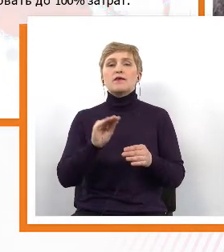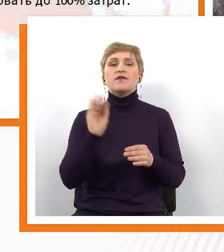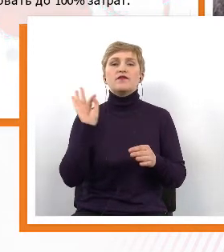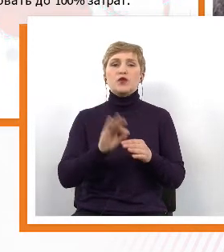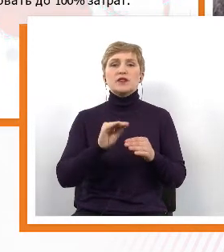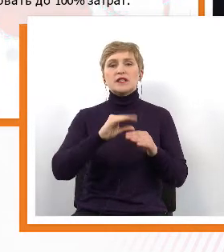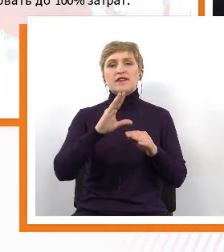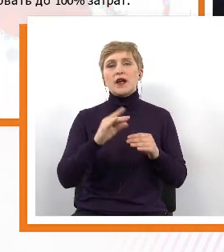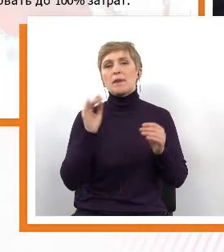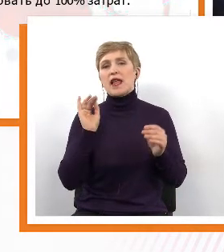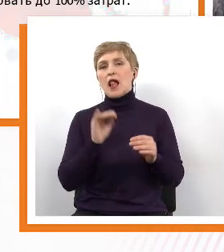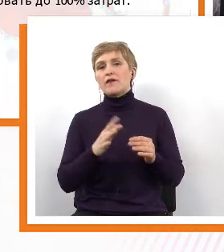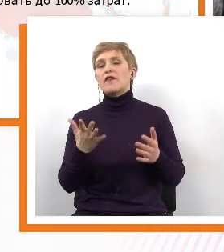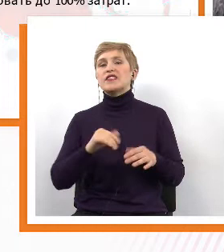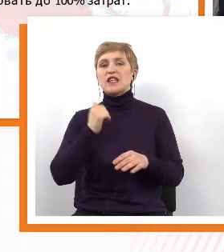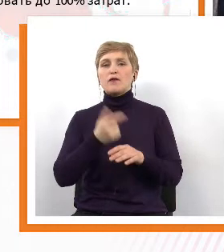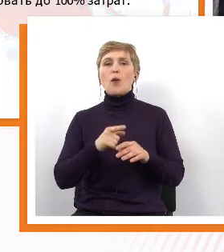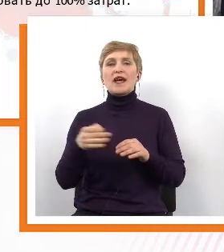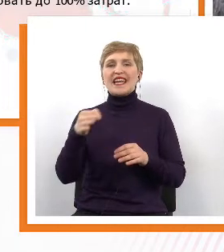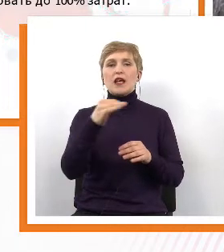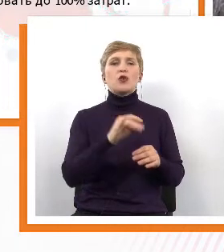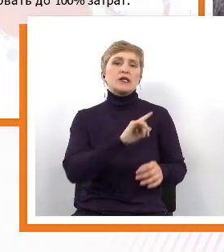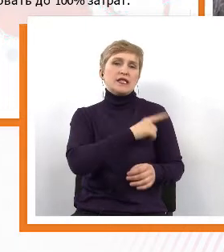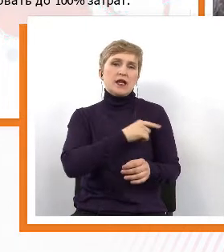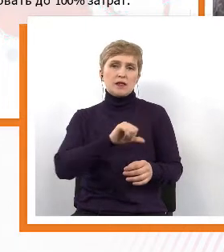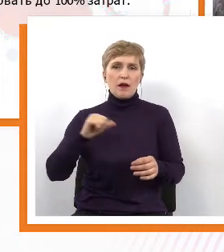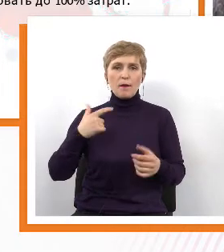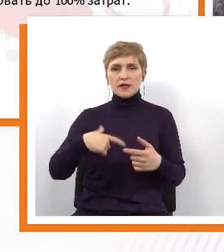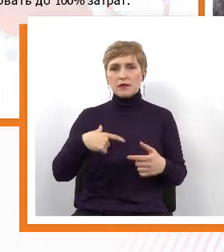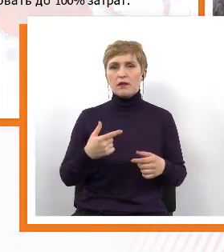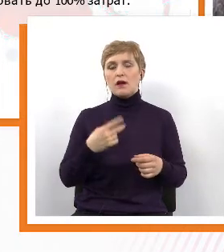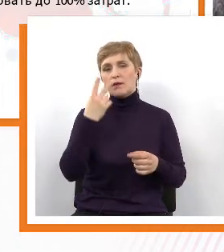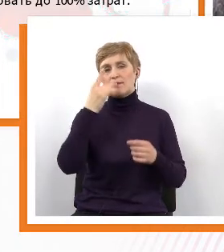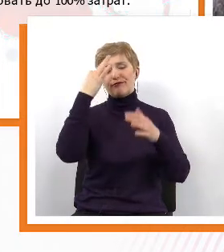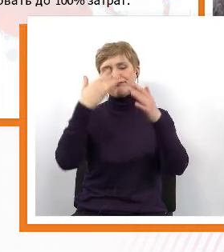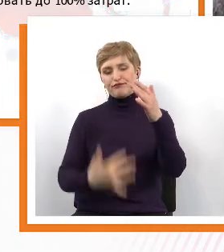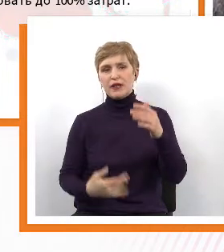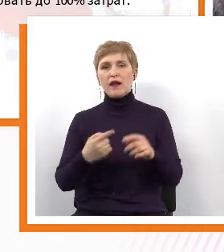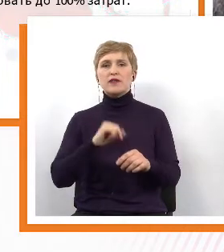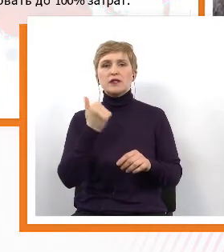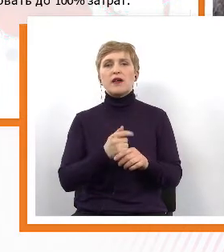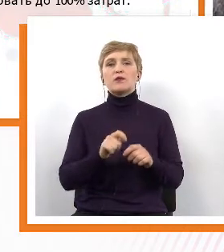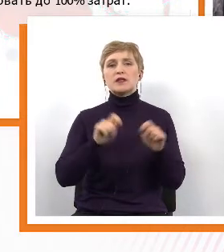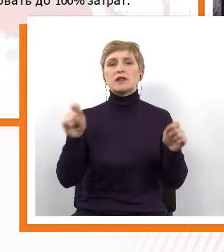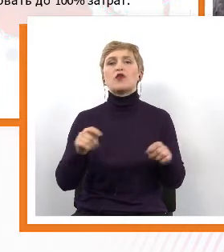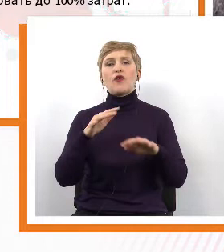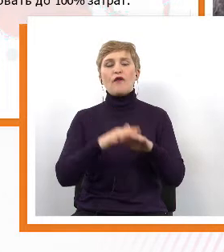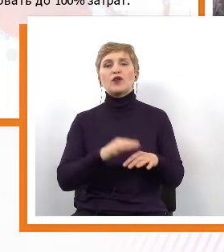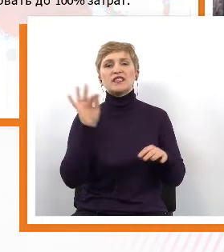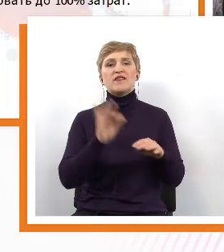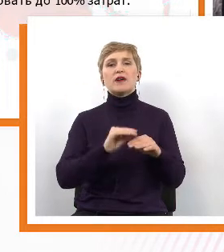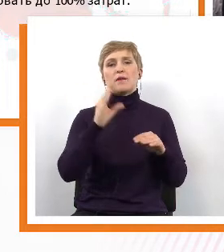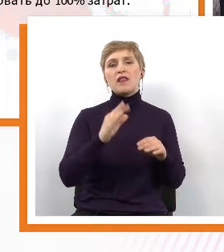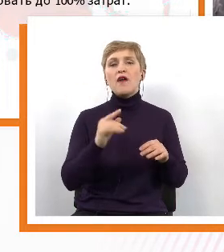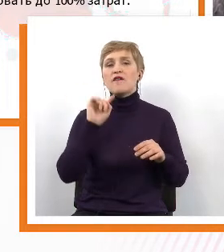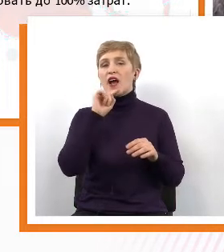основном это регионы достаточно сильные сами по себе, если посмотреть ранжир, да, в основном создаются фонды целевых капиталов в экономически